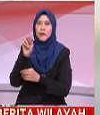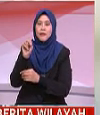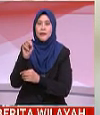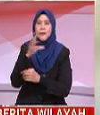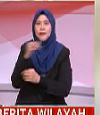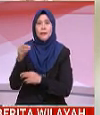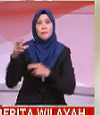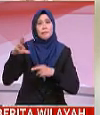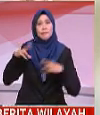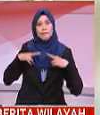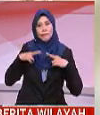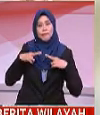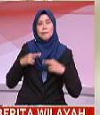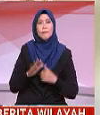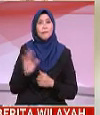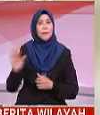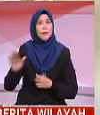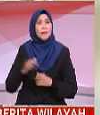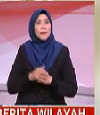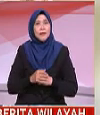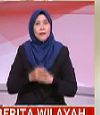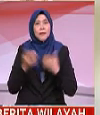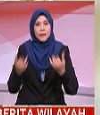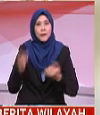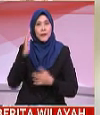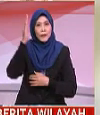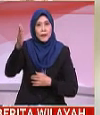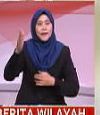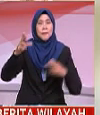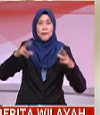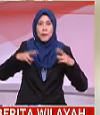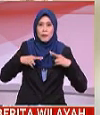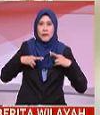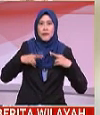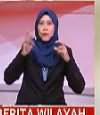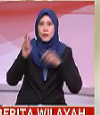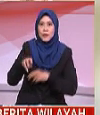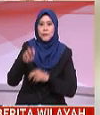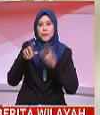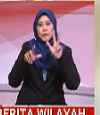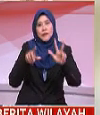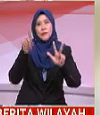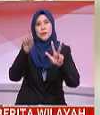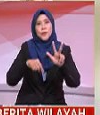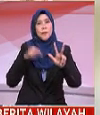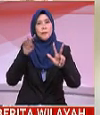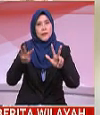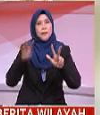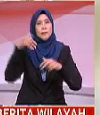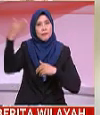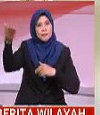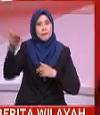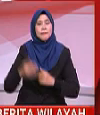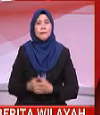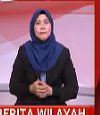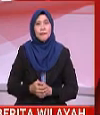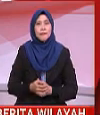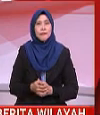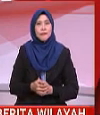bersempena persaraan beliau. Dato' Shahabuddin akan bersara wajib pada 3 April depan.